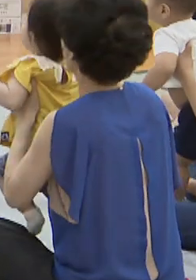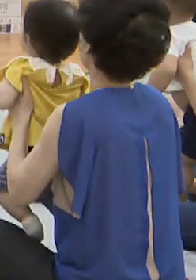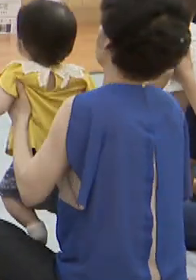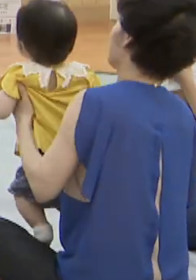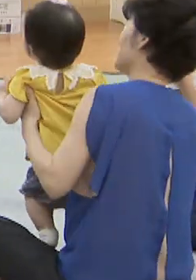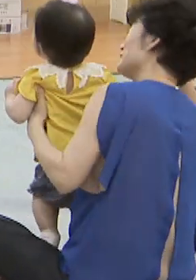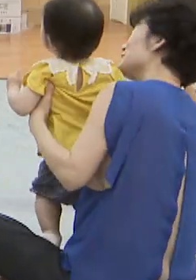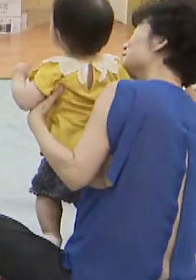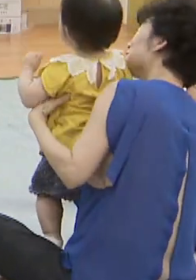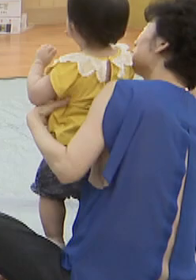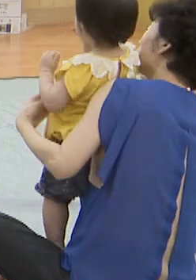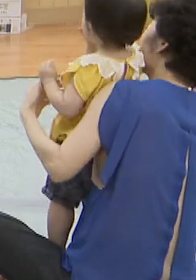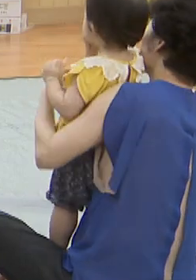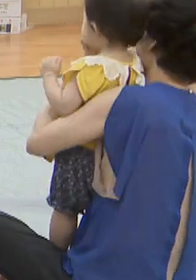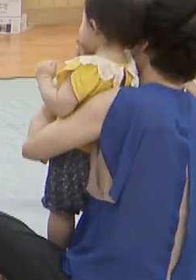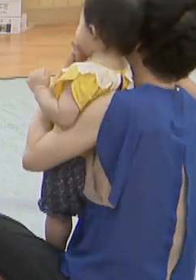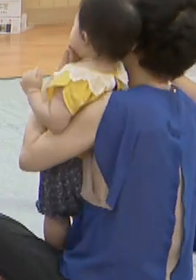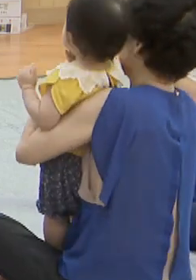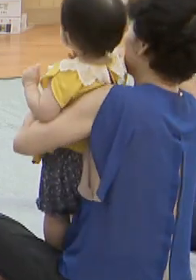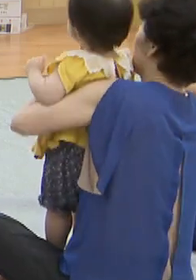자, 이거는 햇뜨기처럼